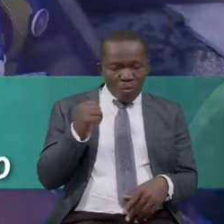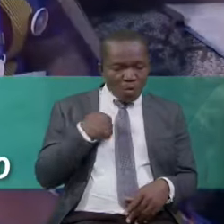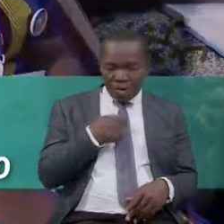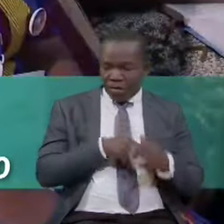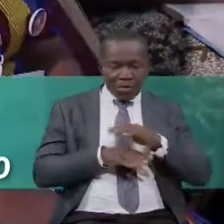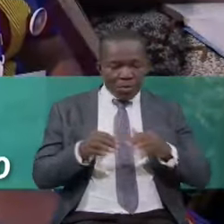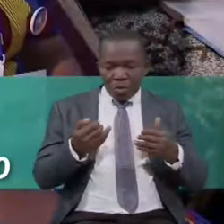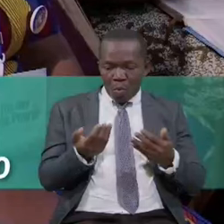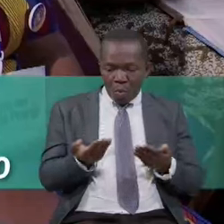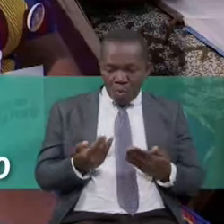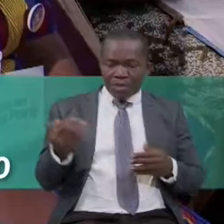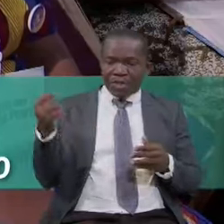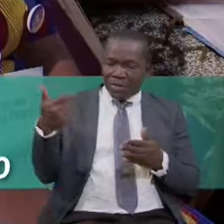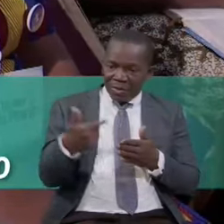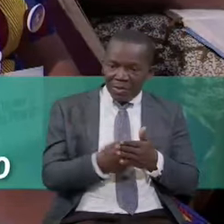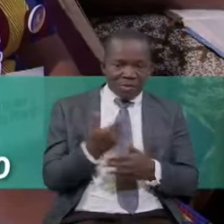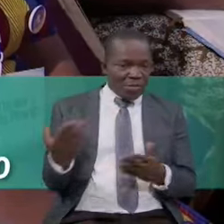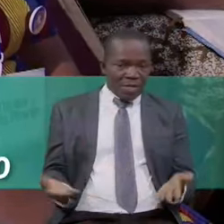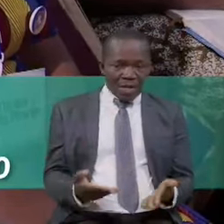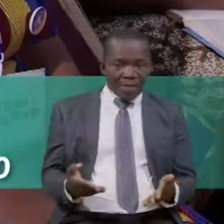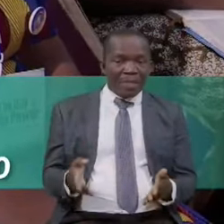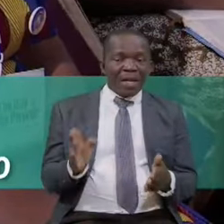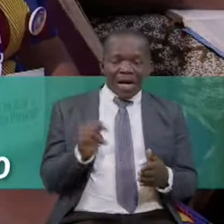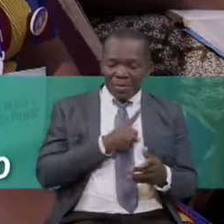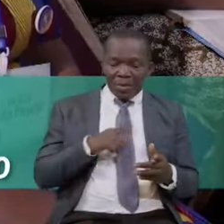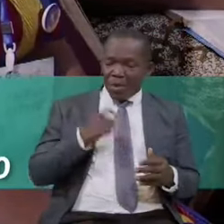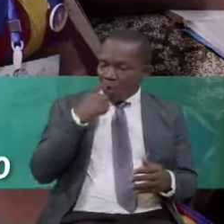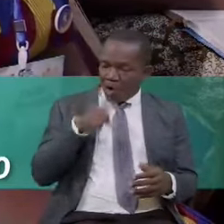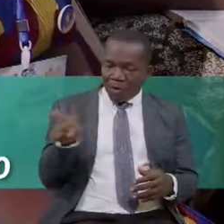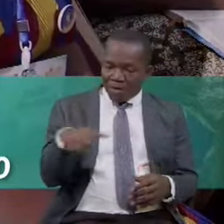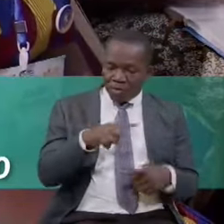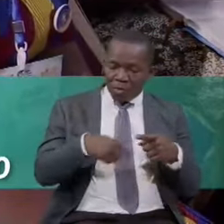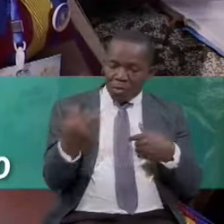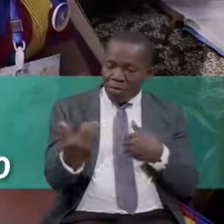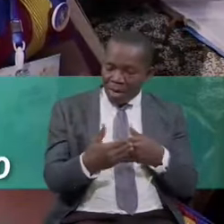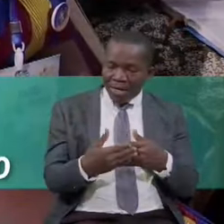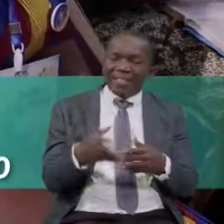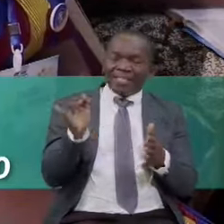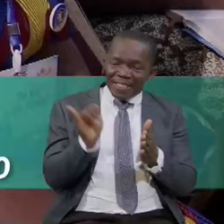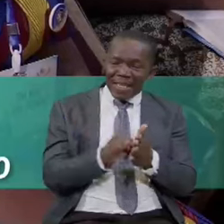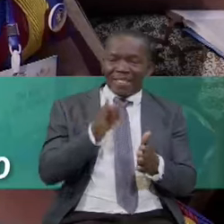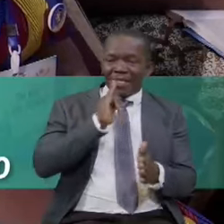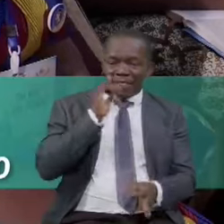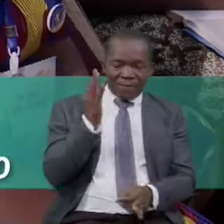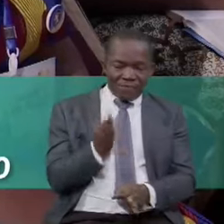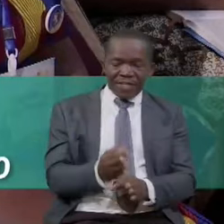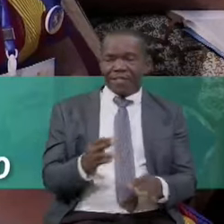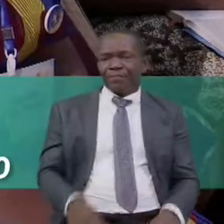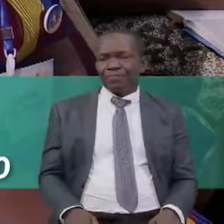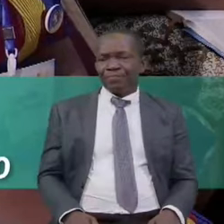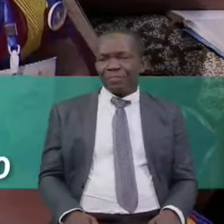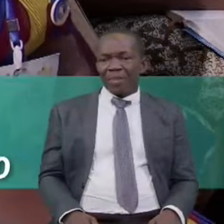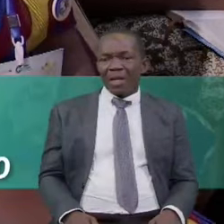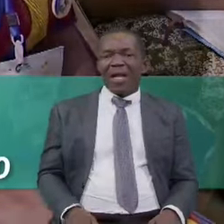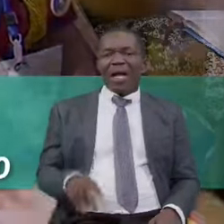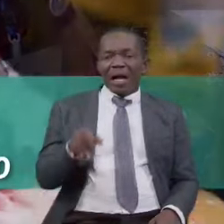la foi finalement avec tous ces miracles accomplis on te laisse aller et maintenant